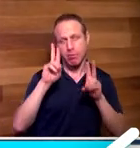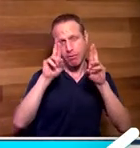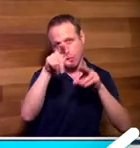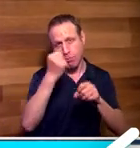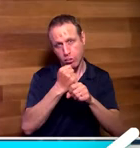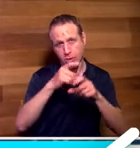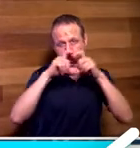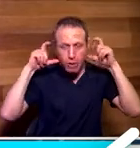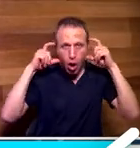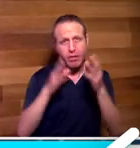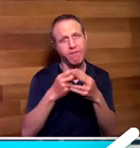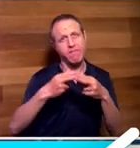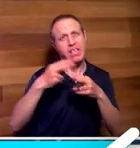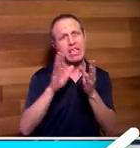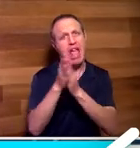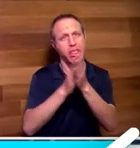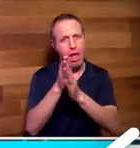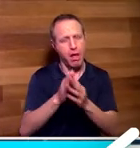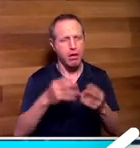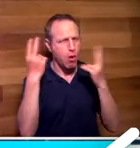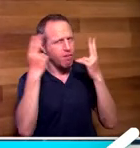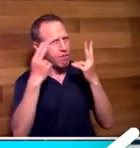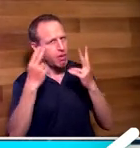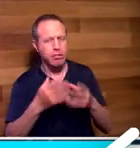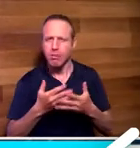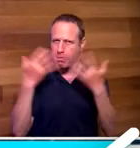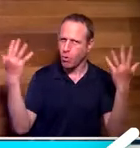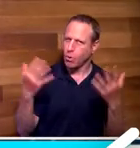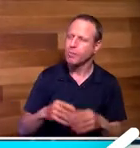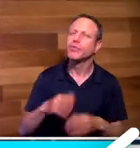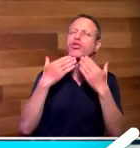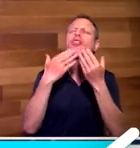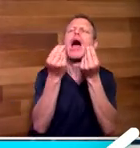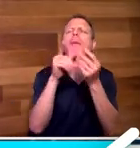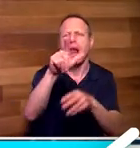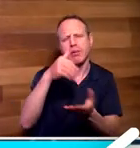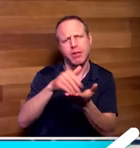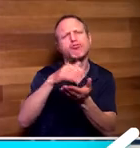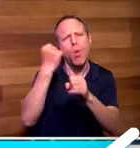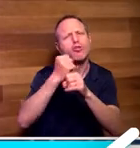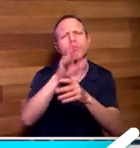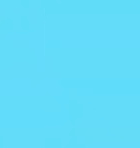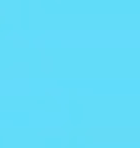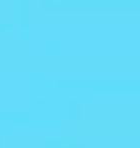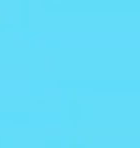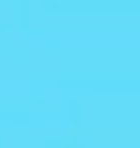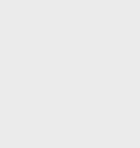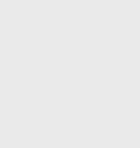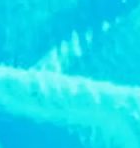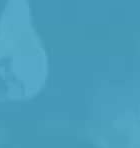גם חשוב. ברור. כמובן. אז תודה רבה. תודה רבה לכם, תודה. תמשיכו לעשות את מה שאתם עושים. ביי ביי.